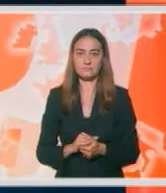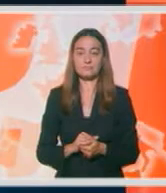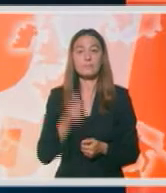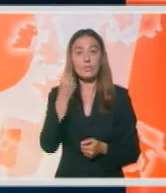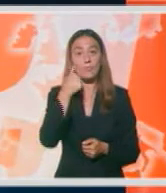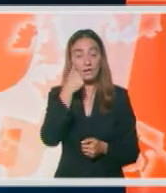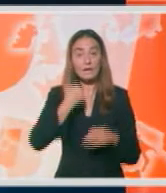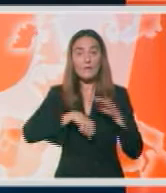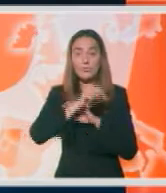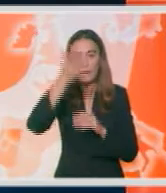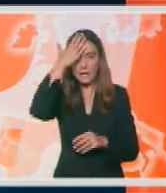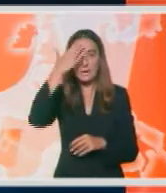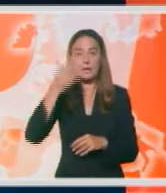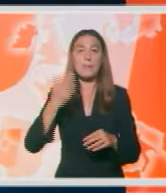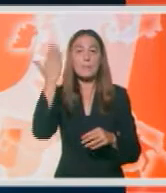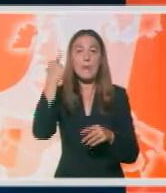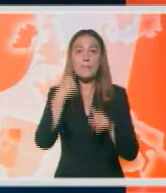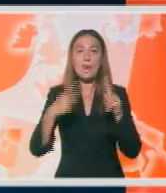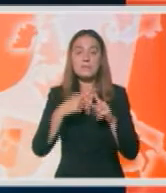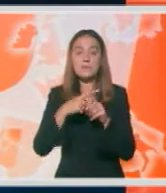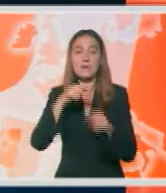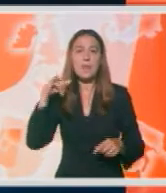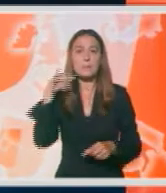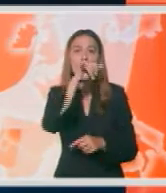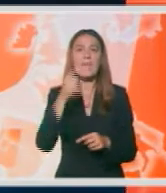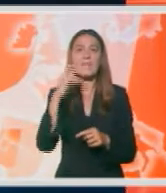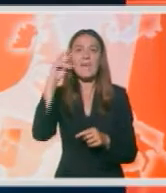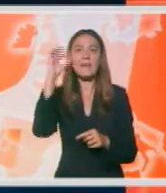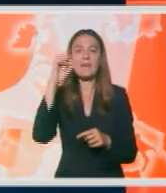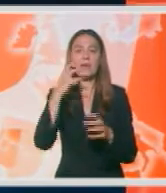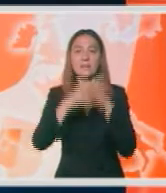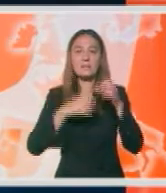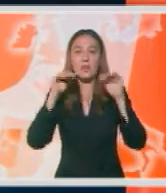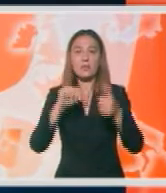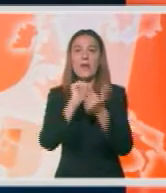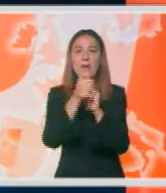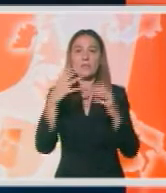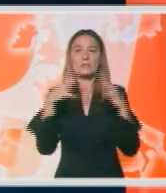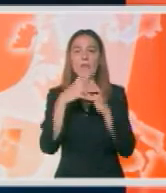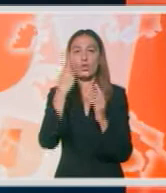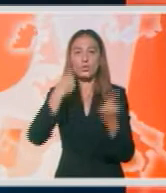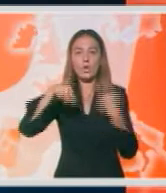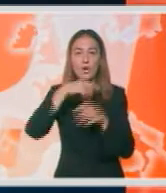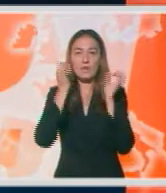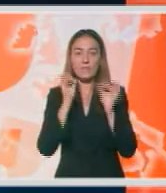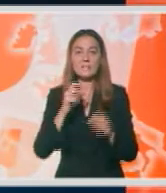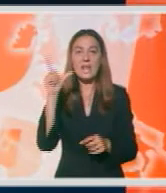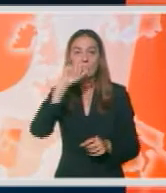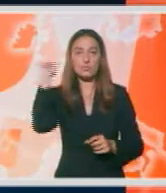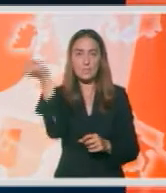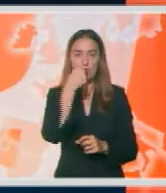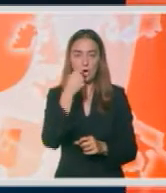Dobar dan, fudbaleri Partizana. Pre pola sata poleteli su za Jerevan, gde u sredu igraju revanš meč drugog kola kvalifikacija za Ligu